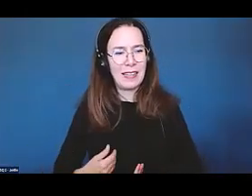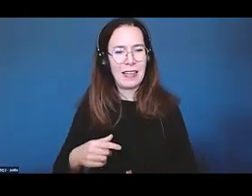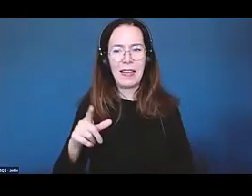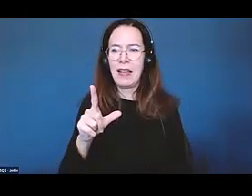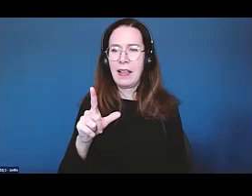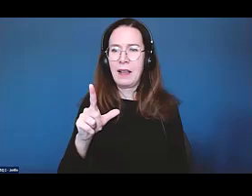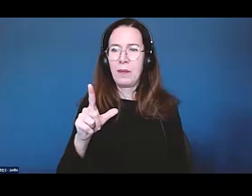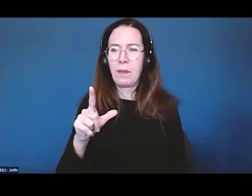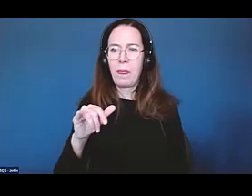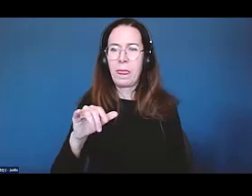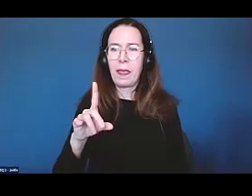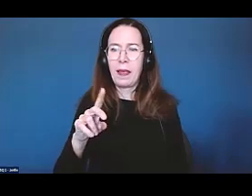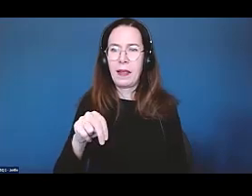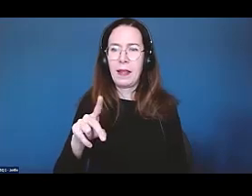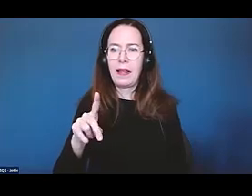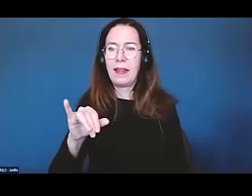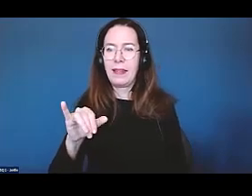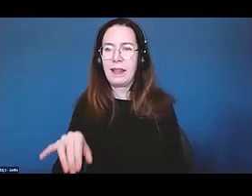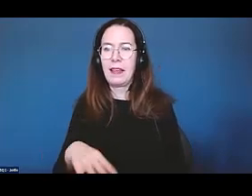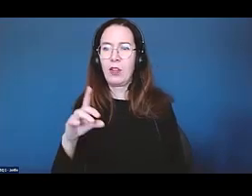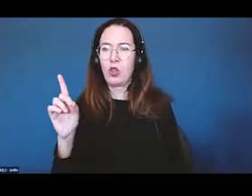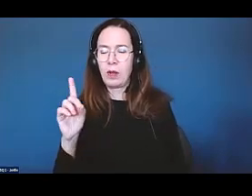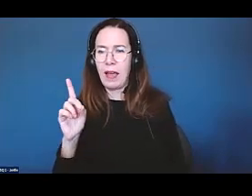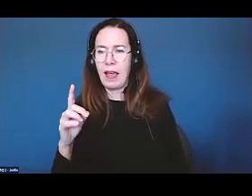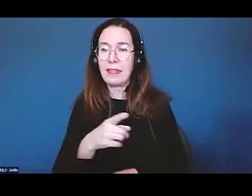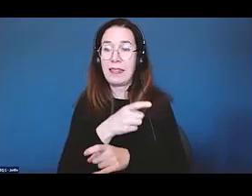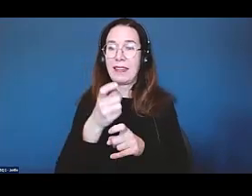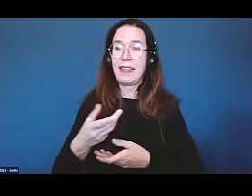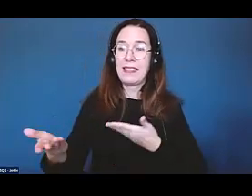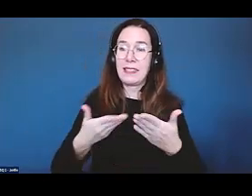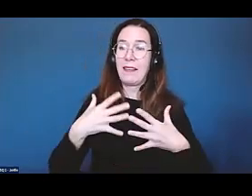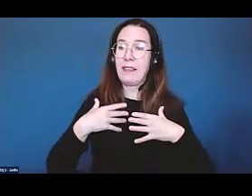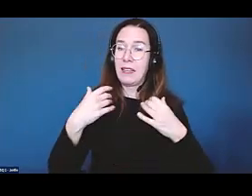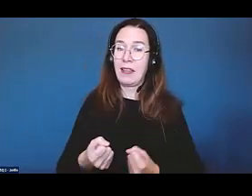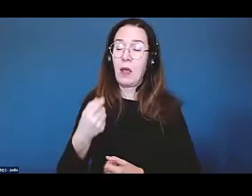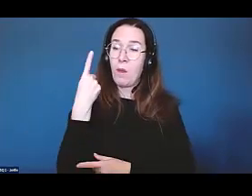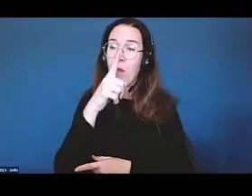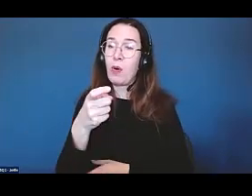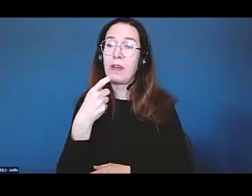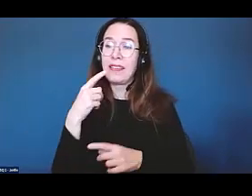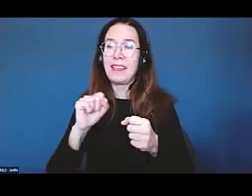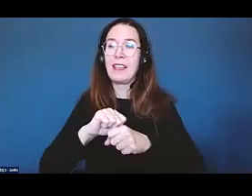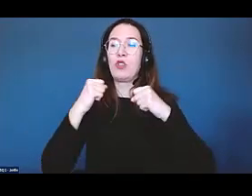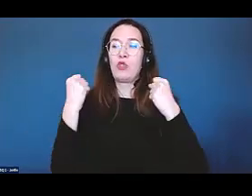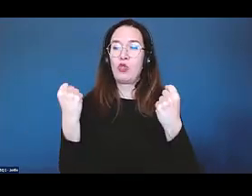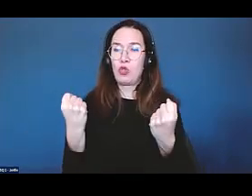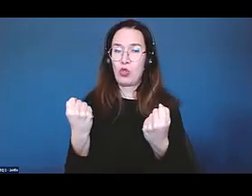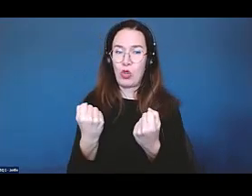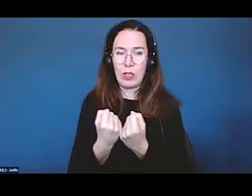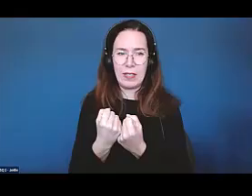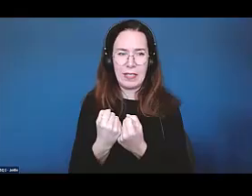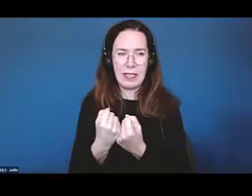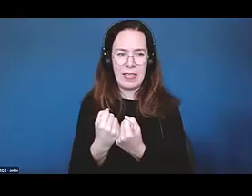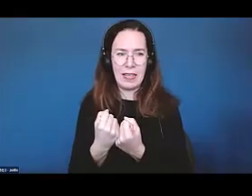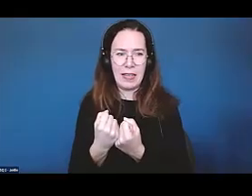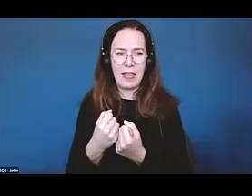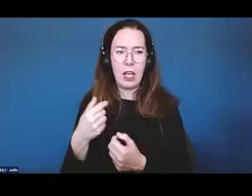Je m'appelle Lydie Noragne et je suis directrice des services de santé pour la société